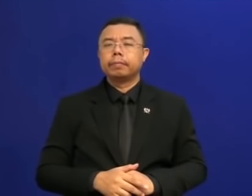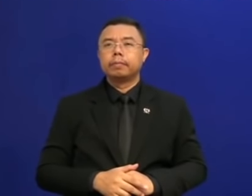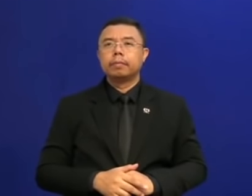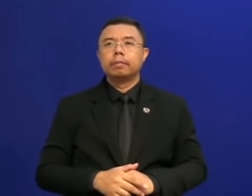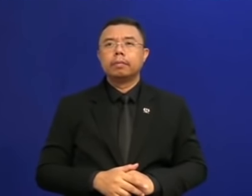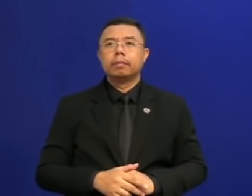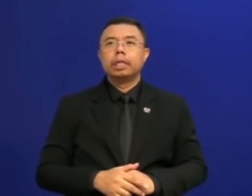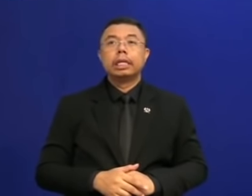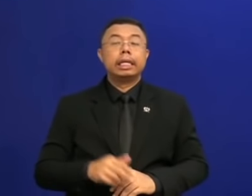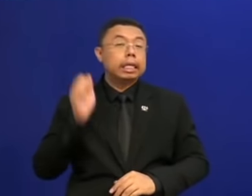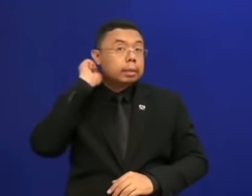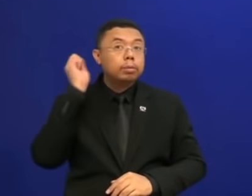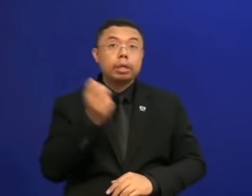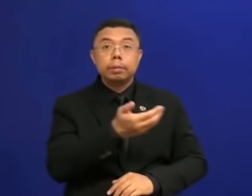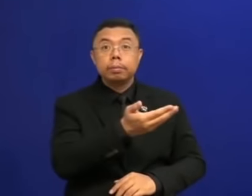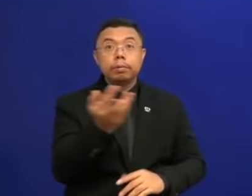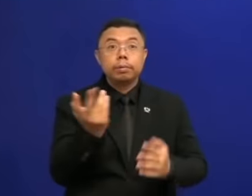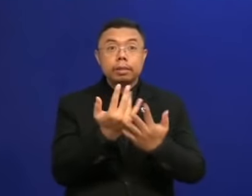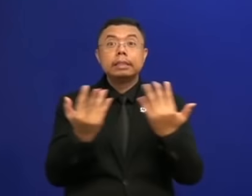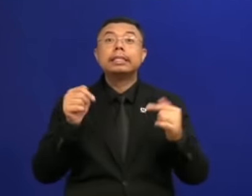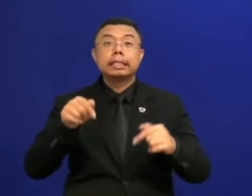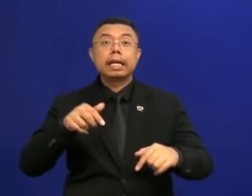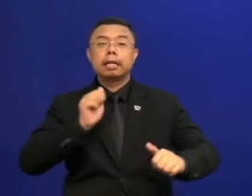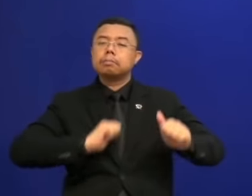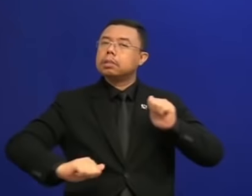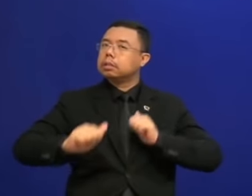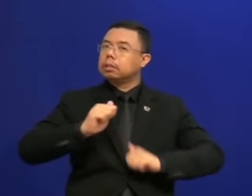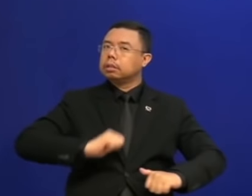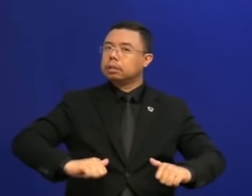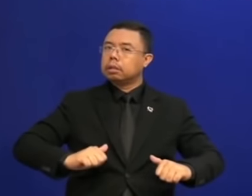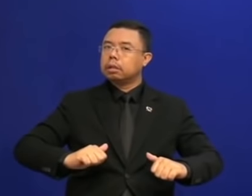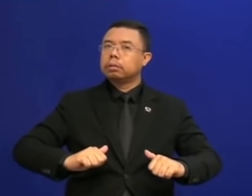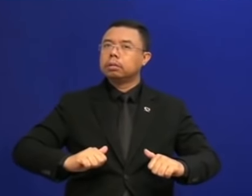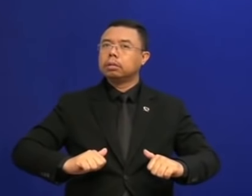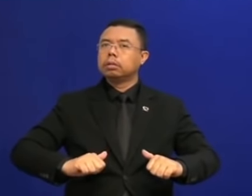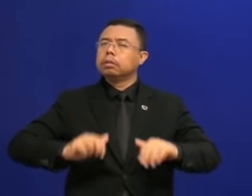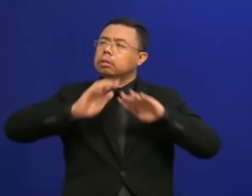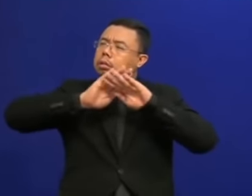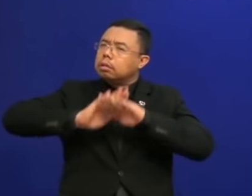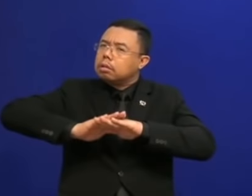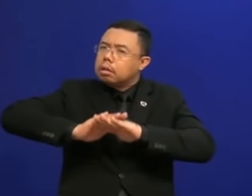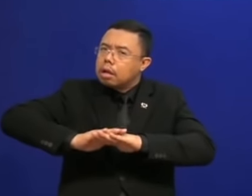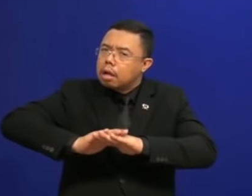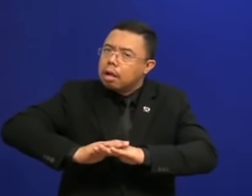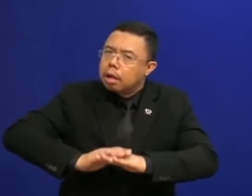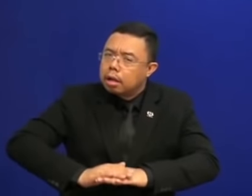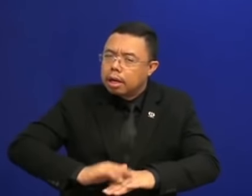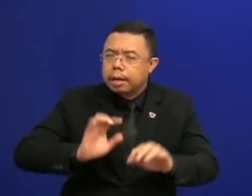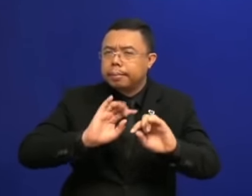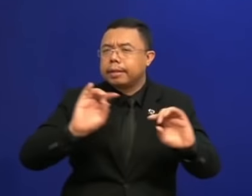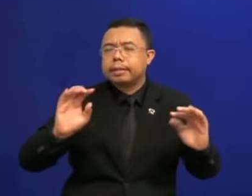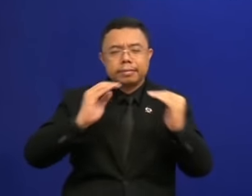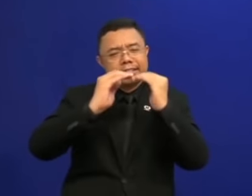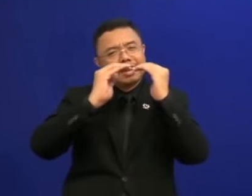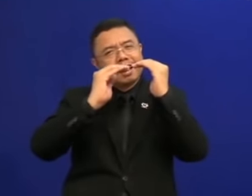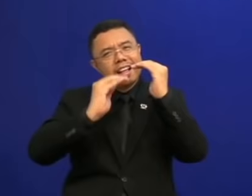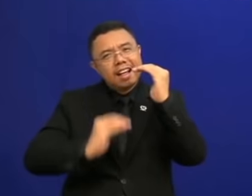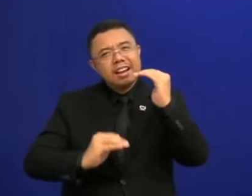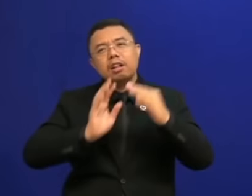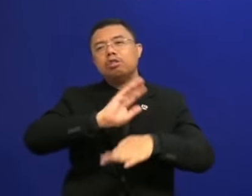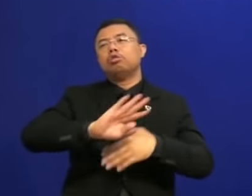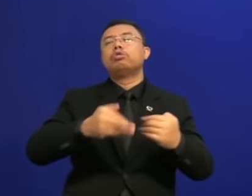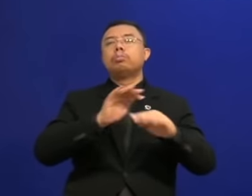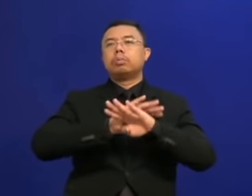Nah, ibu-ibu yang sekarang sedang menderita tekanan, perlakuan tidak adil, semua